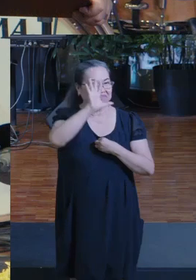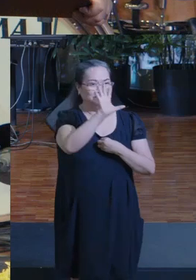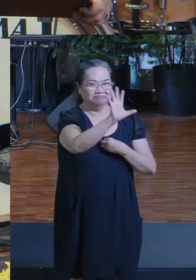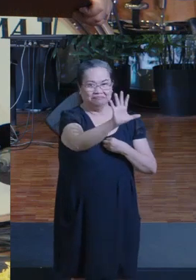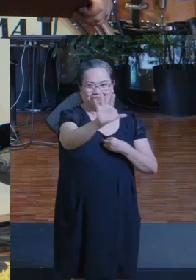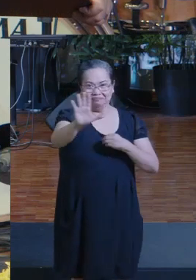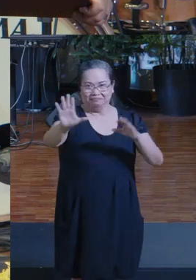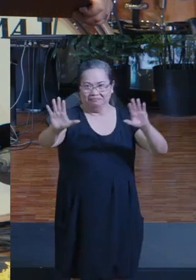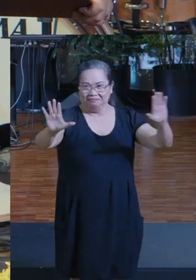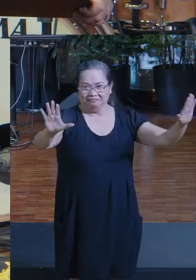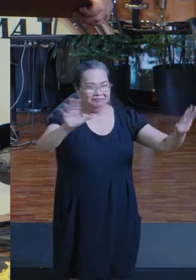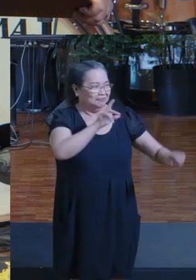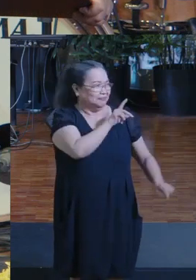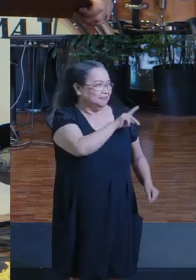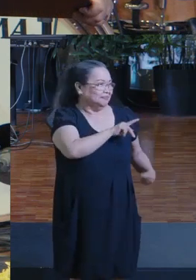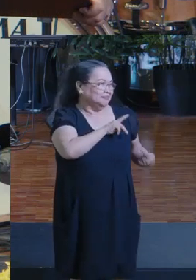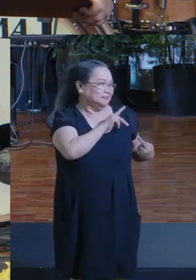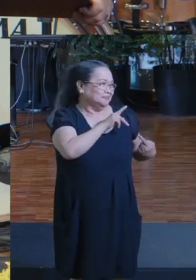ang ating pong